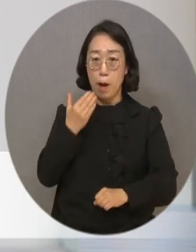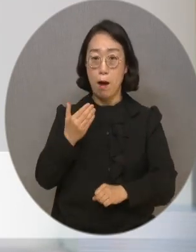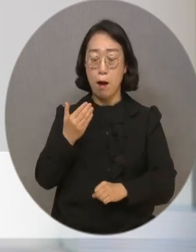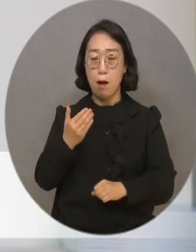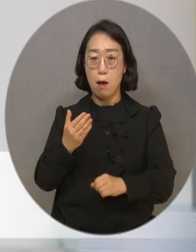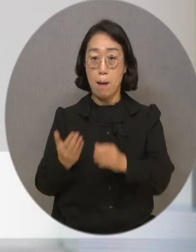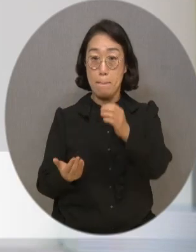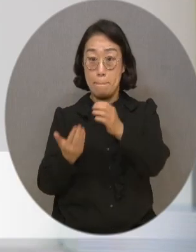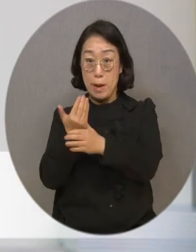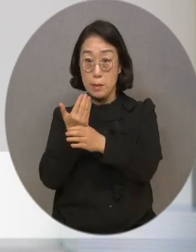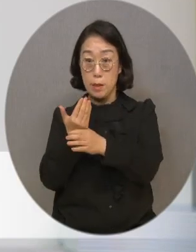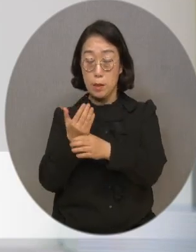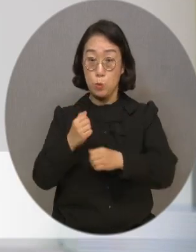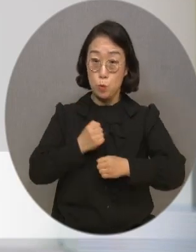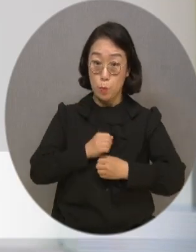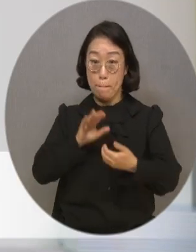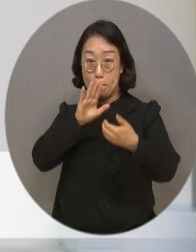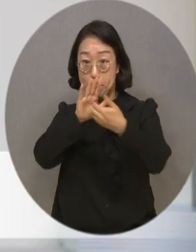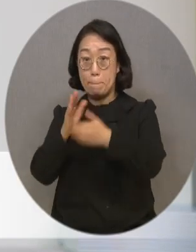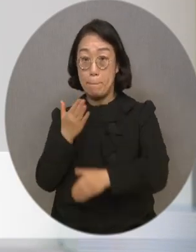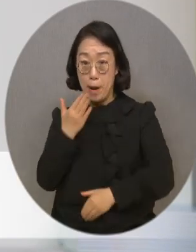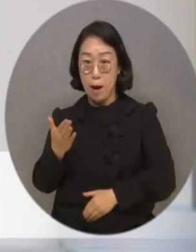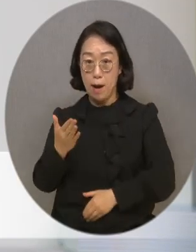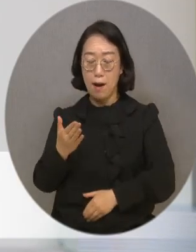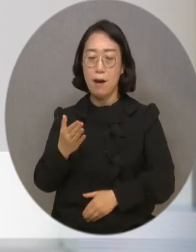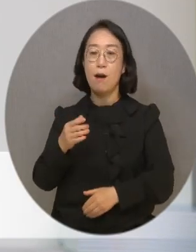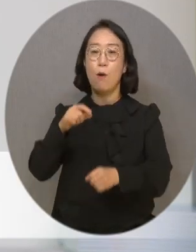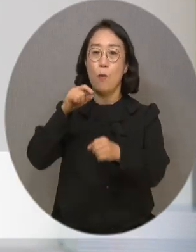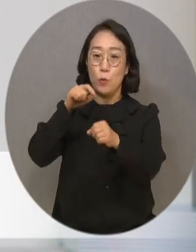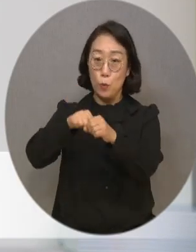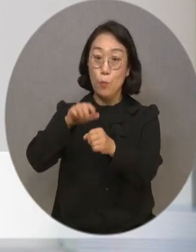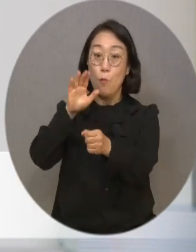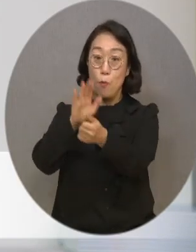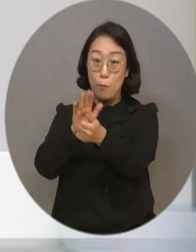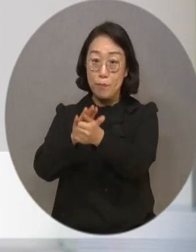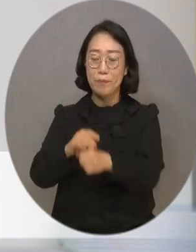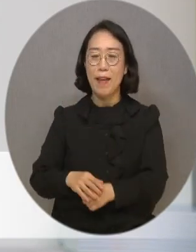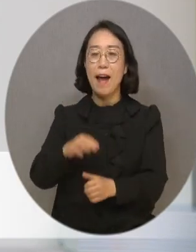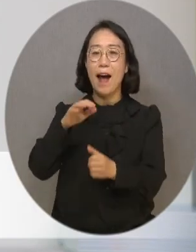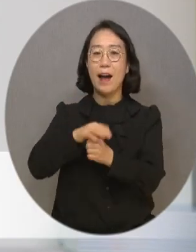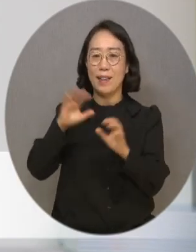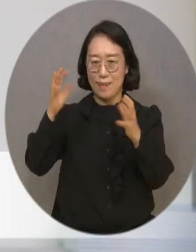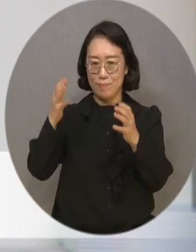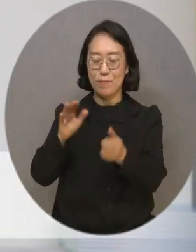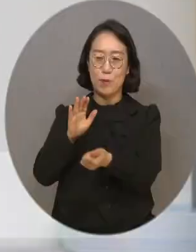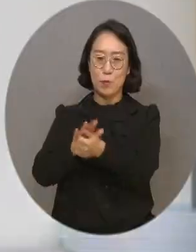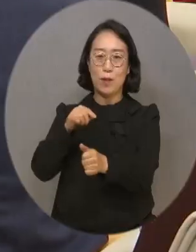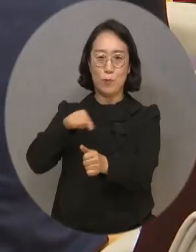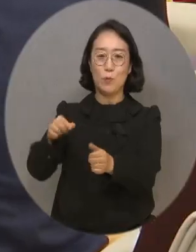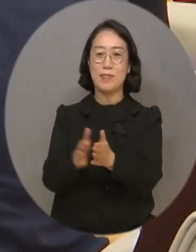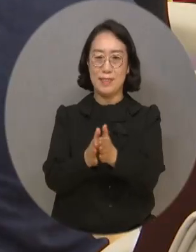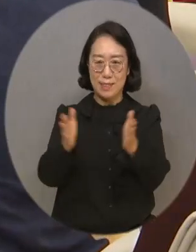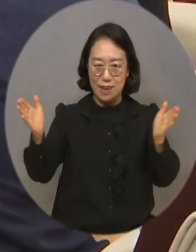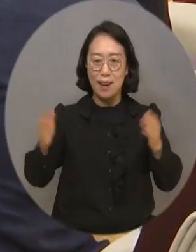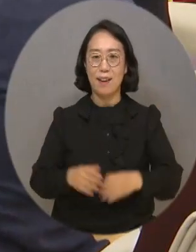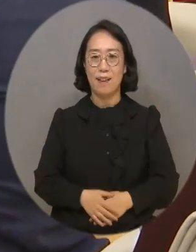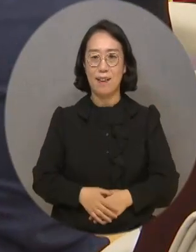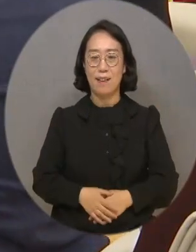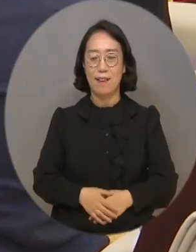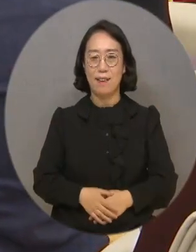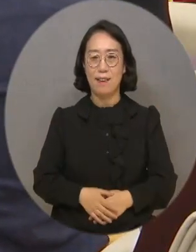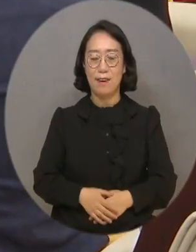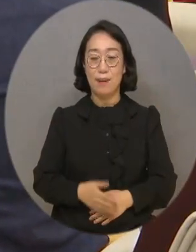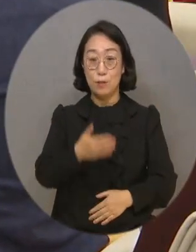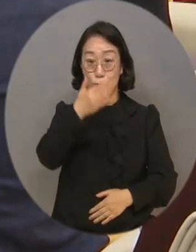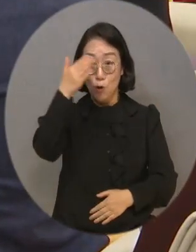예방과 건강한 성장을 바라는 마음으로 전남 최초로 유아회까지 확대 지원하게 되었습니다. 시는 여수시